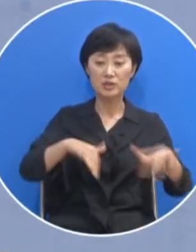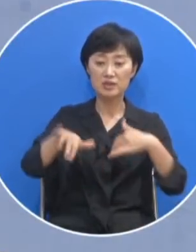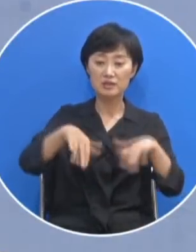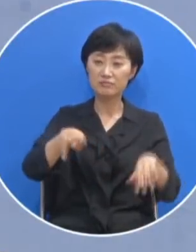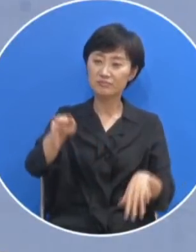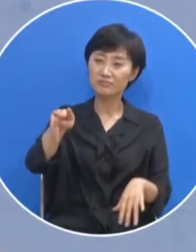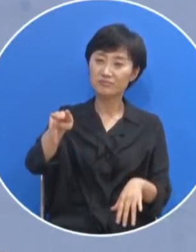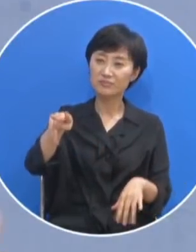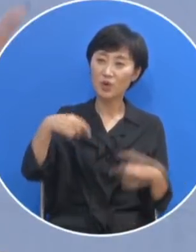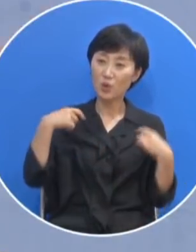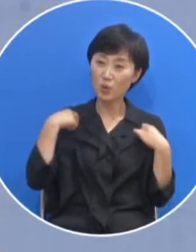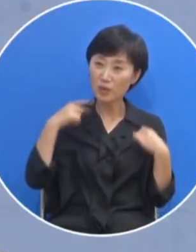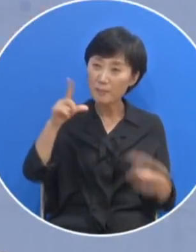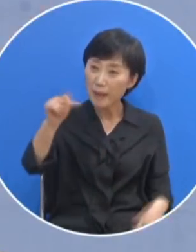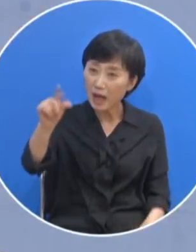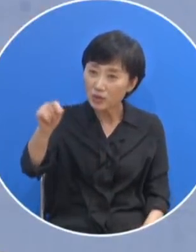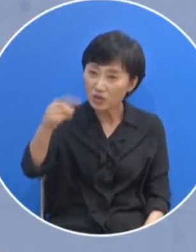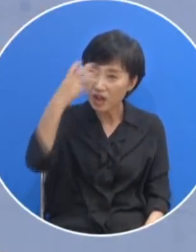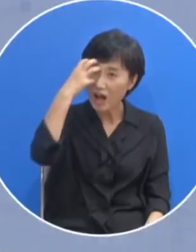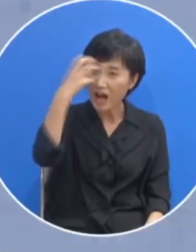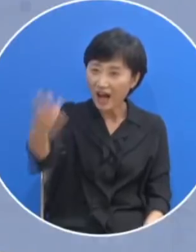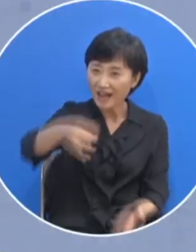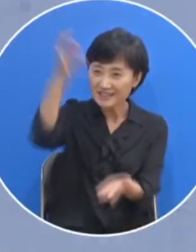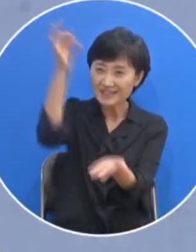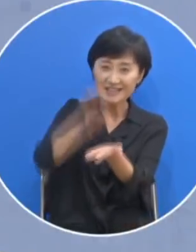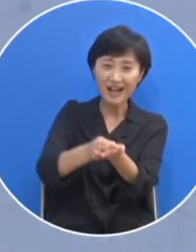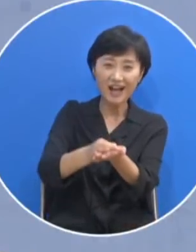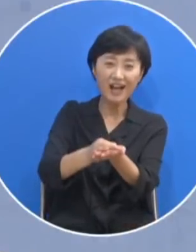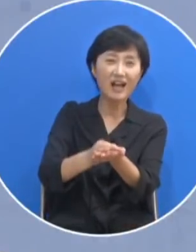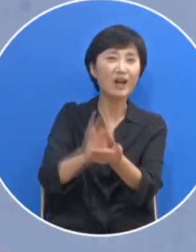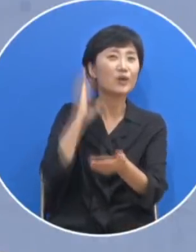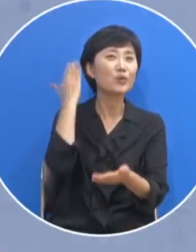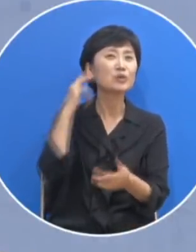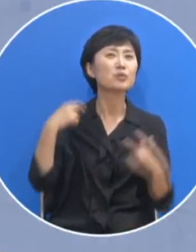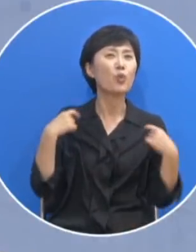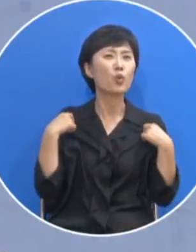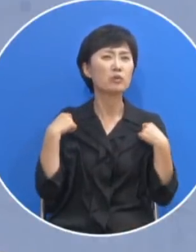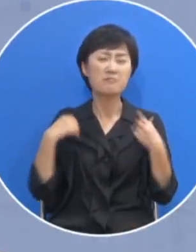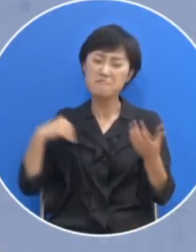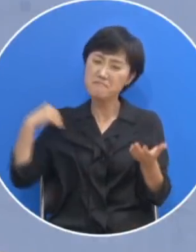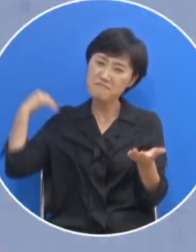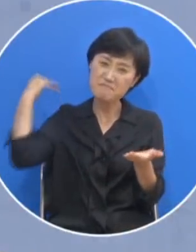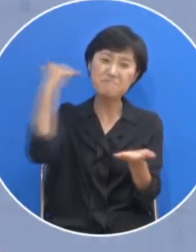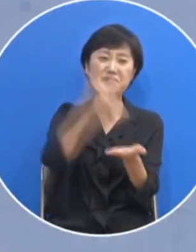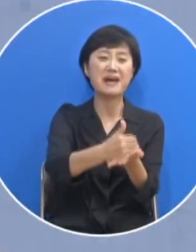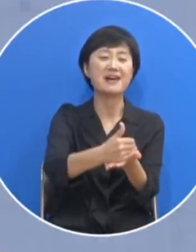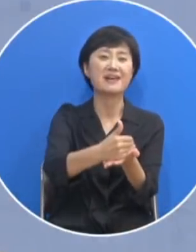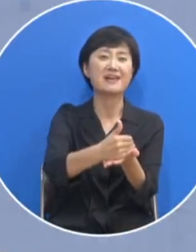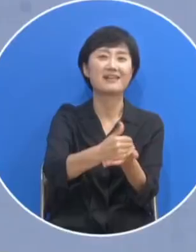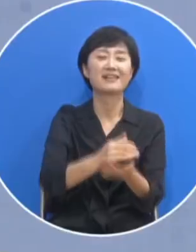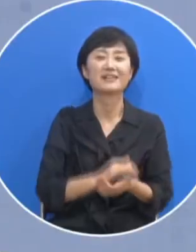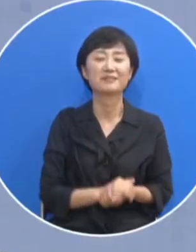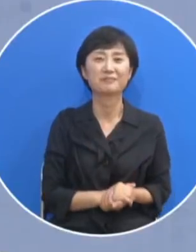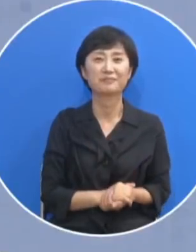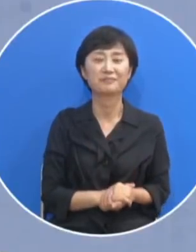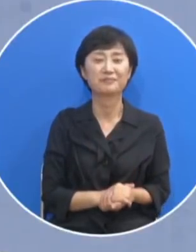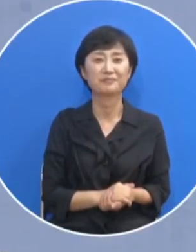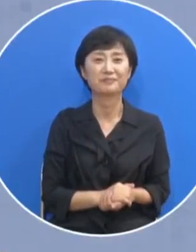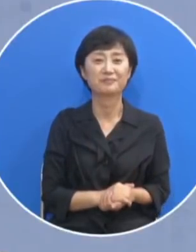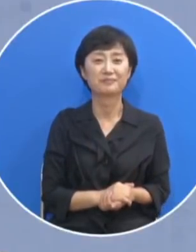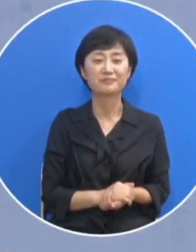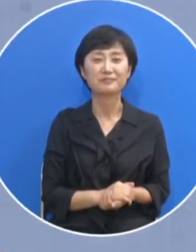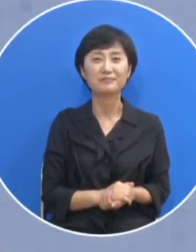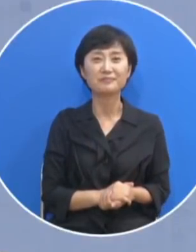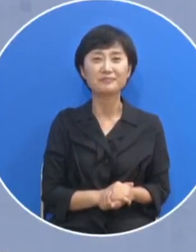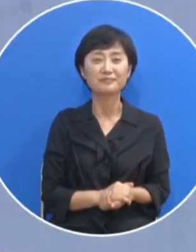젊어 할게 만원 만원 짜리 들어가야 전기 가설 이리 줘 속이 다르지 나서는 카메 스피커 오디오 같은데 세로 텐 타서 뭐야 뭐 캔터